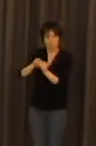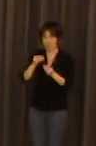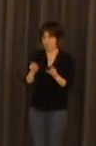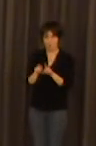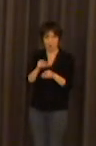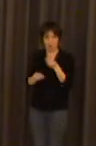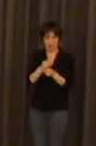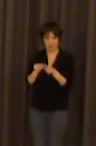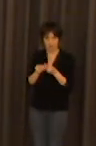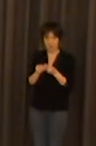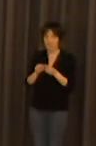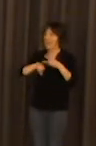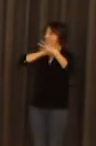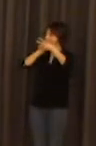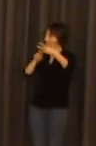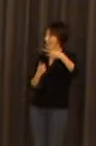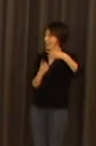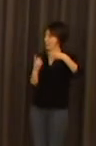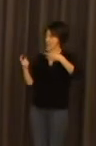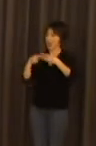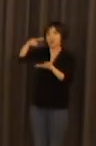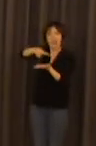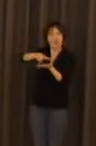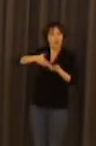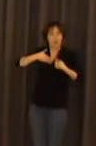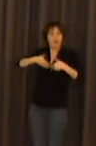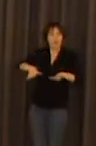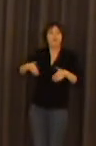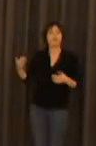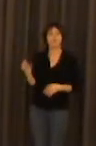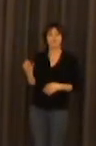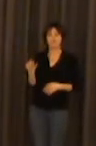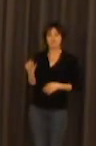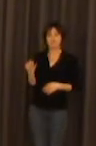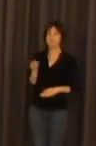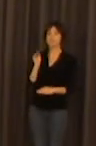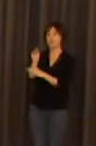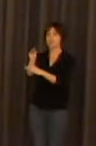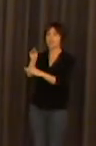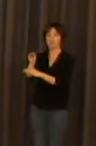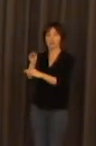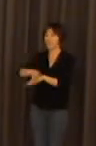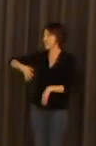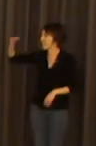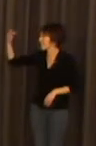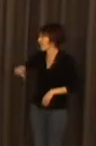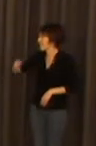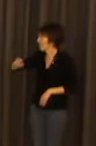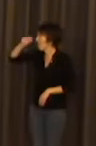la tercera necessitat que tenen totes les llengües per ser llengües en plena potència és ser ensenyades. I fixem-nos que